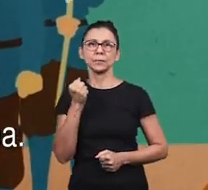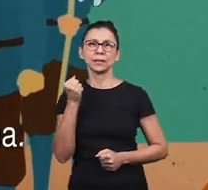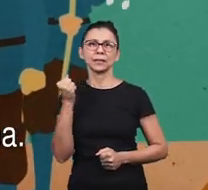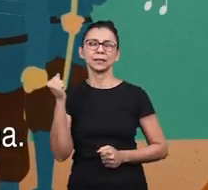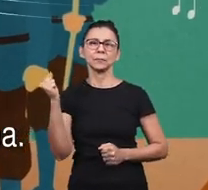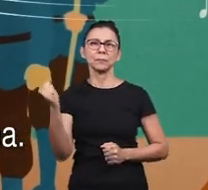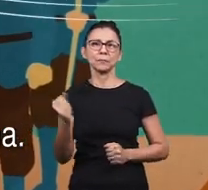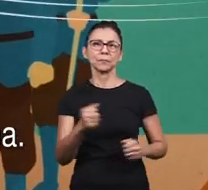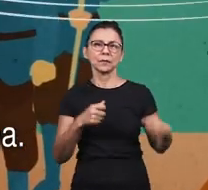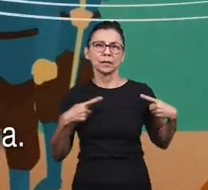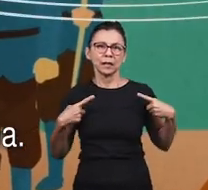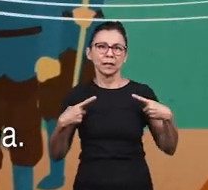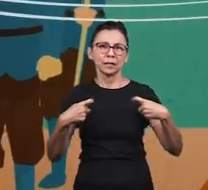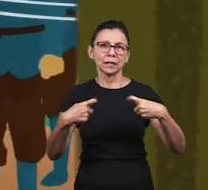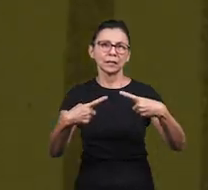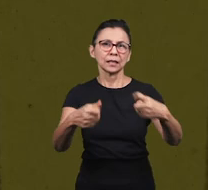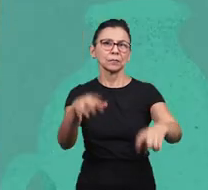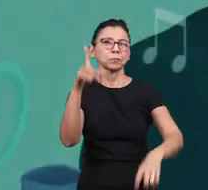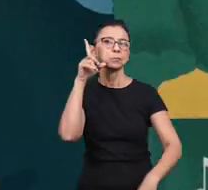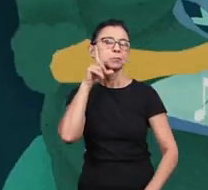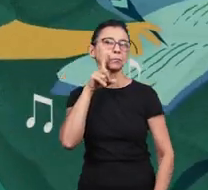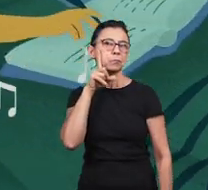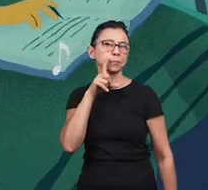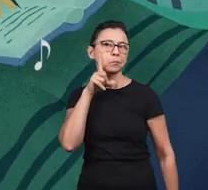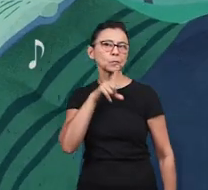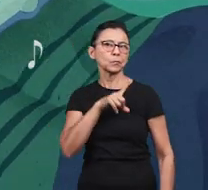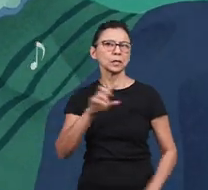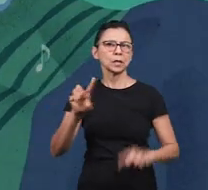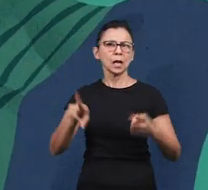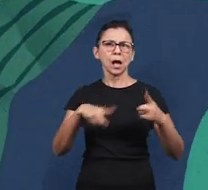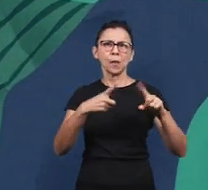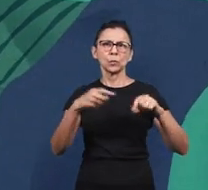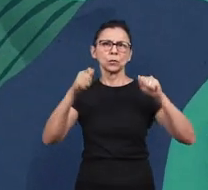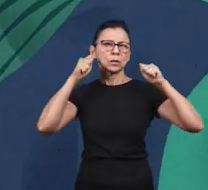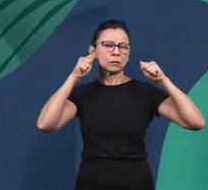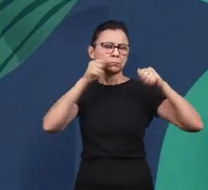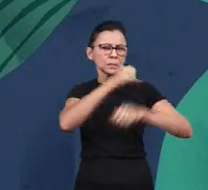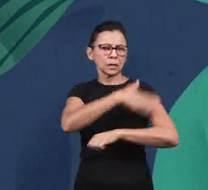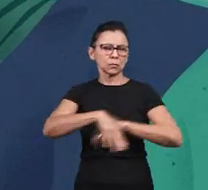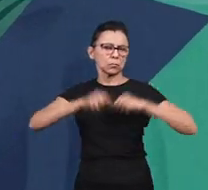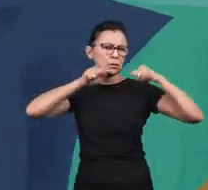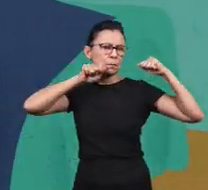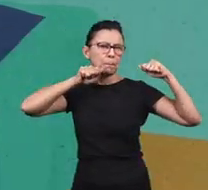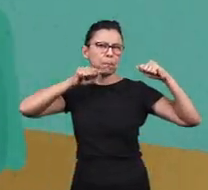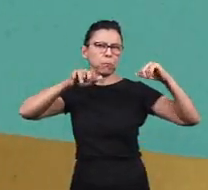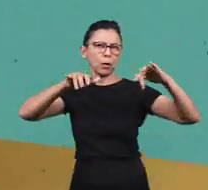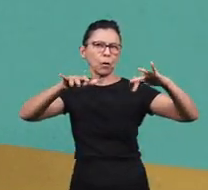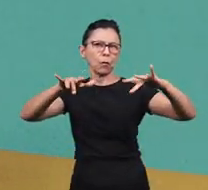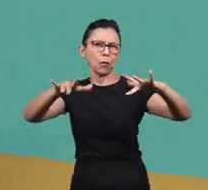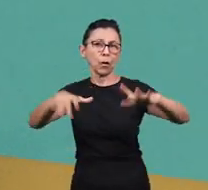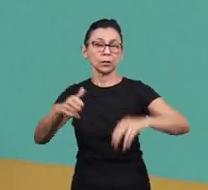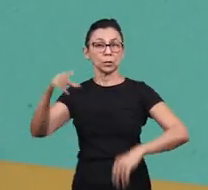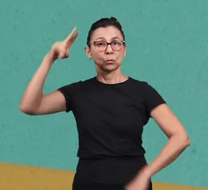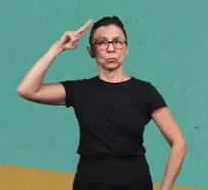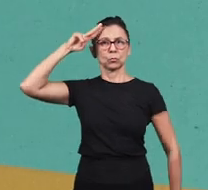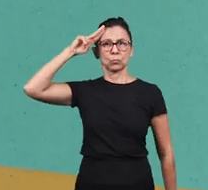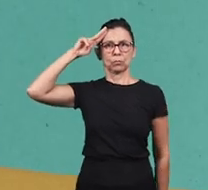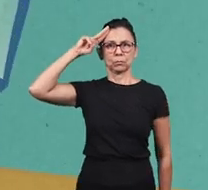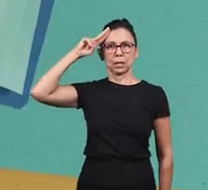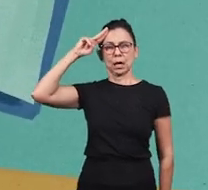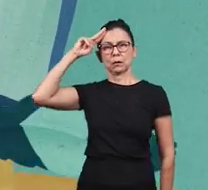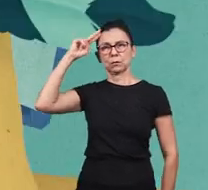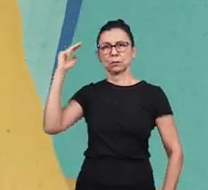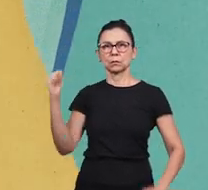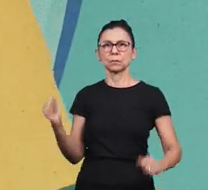populaire pendant la guerre civile américaine. Depuis sa maison, Julia Rowe, la servante fidèle au Seigneur, entendait jour après jour